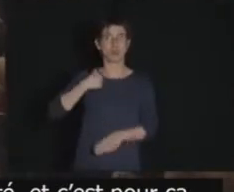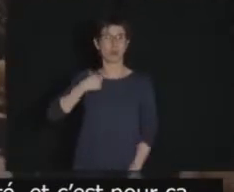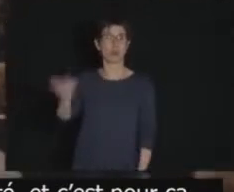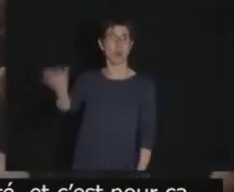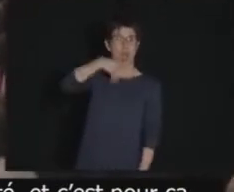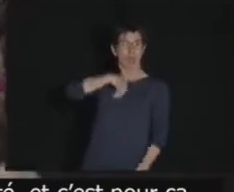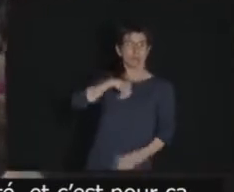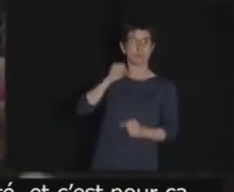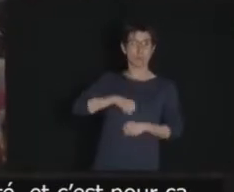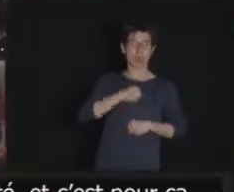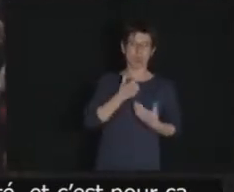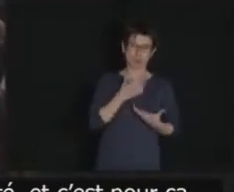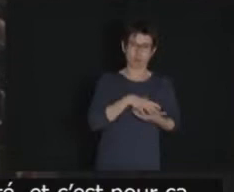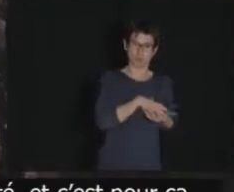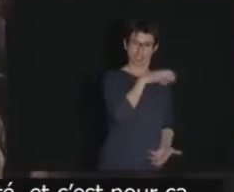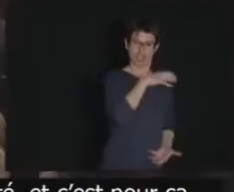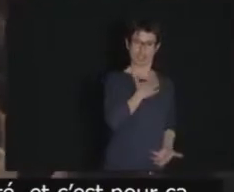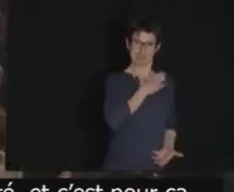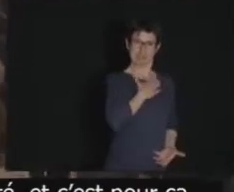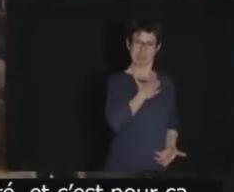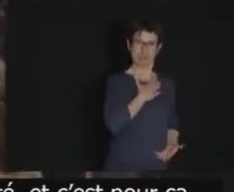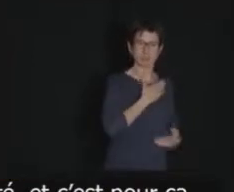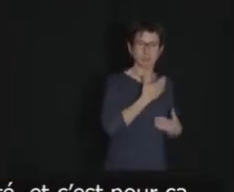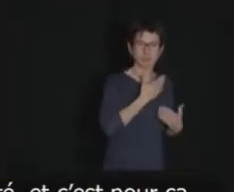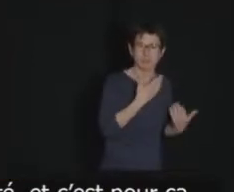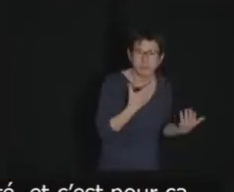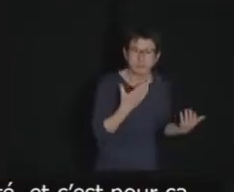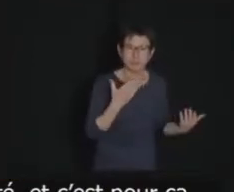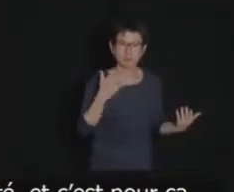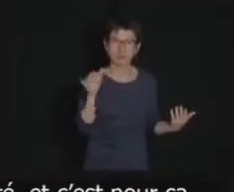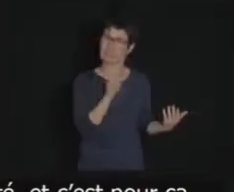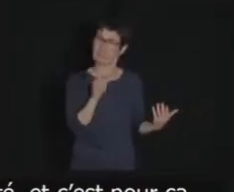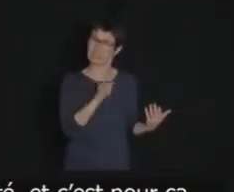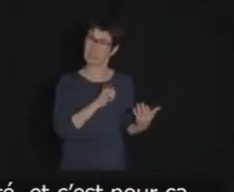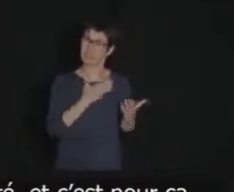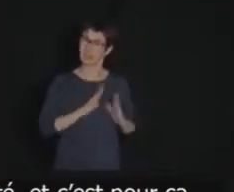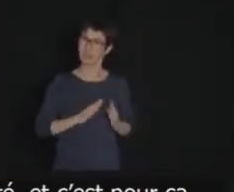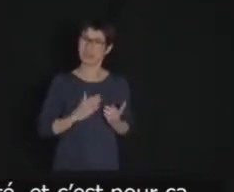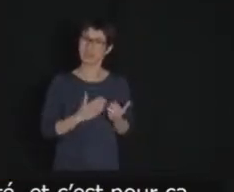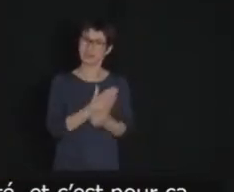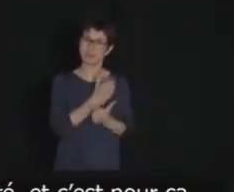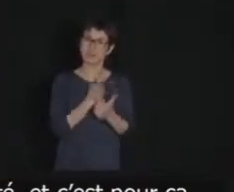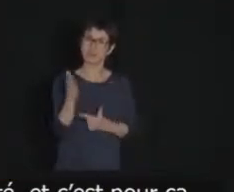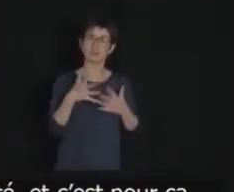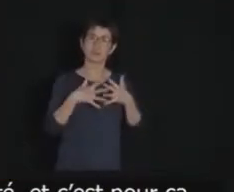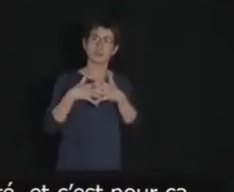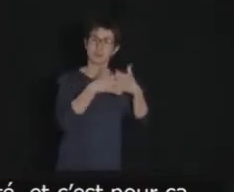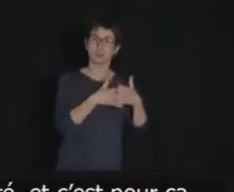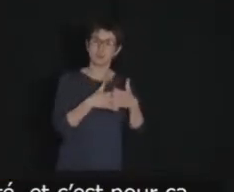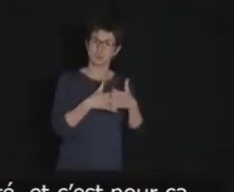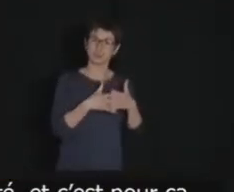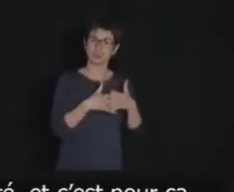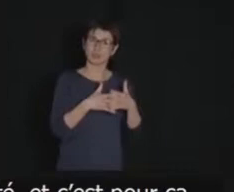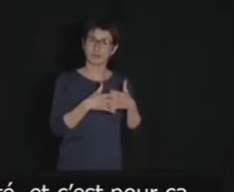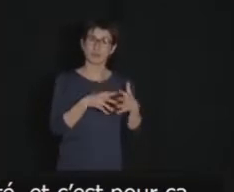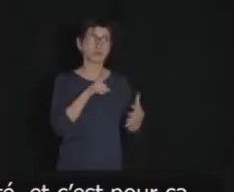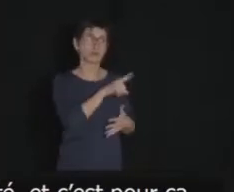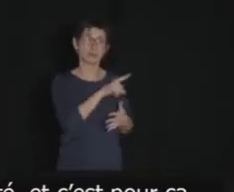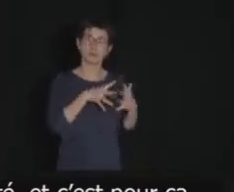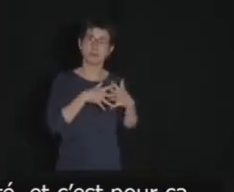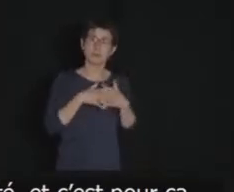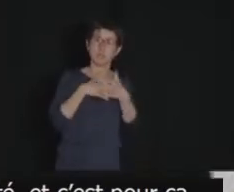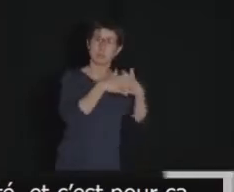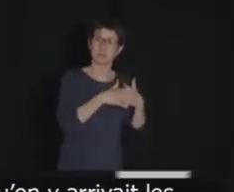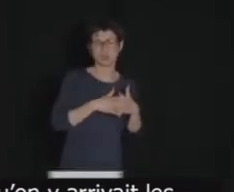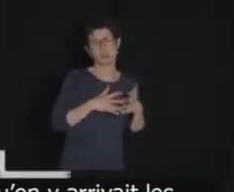ressources qui se trouvent sur les planètes et sur les astéroïdes. Quelles sont ces deux grandes puissances spatiales? Les